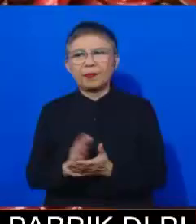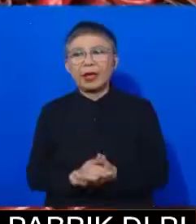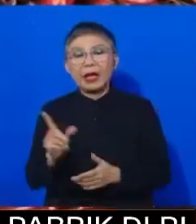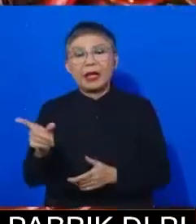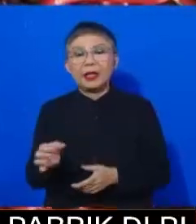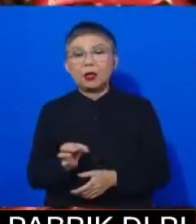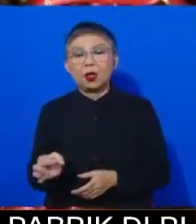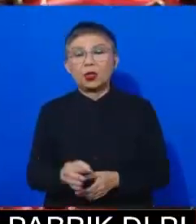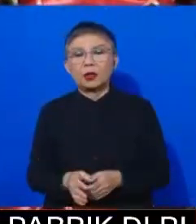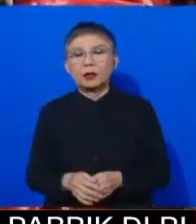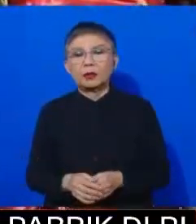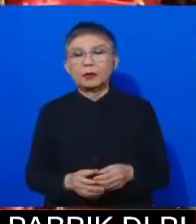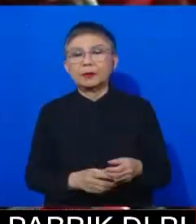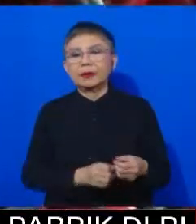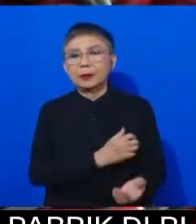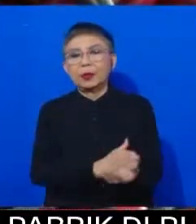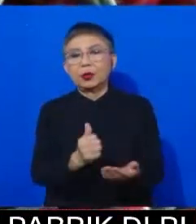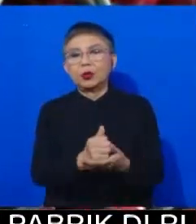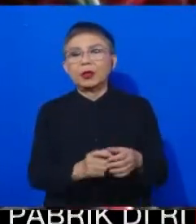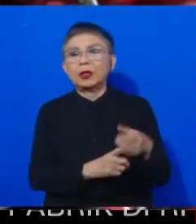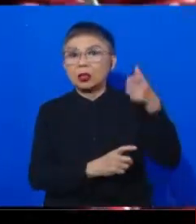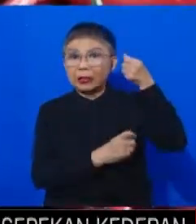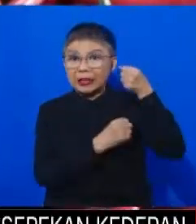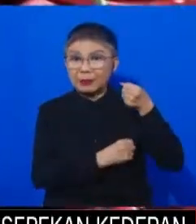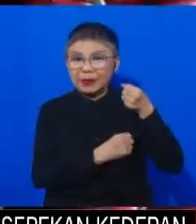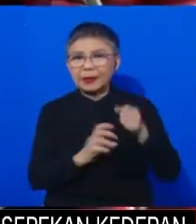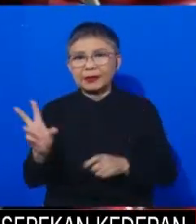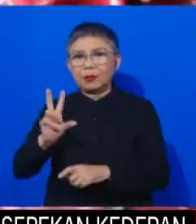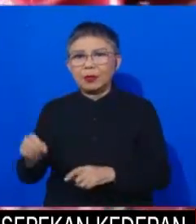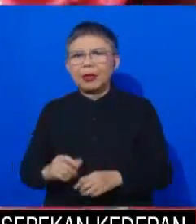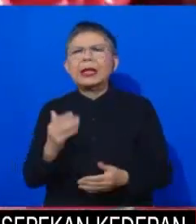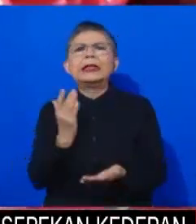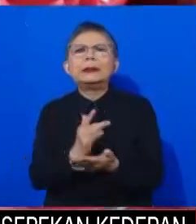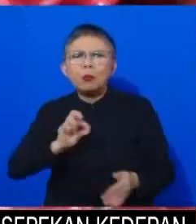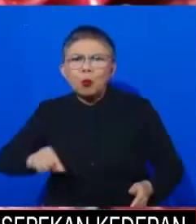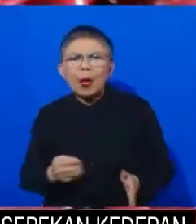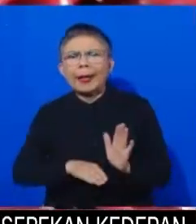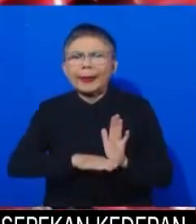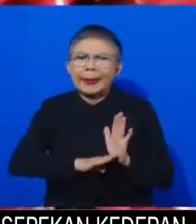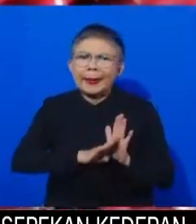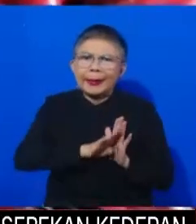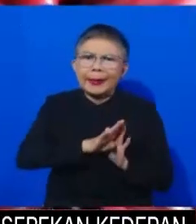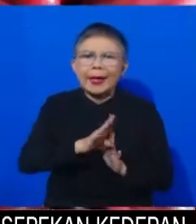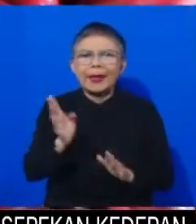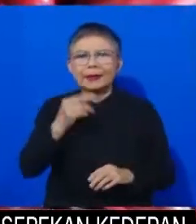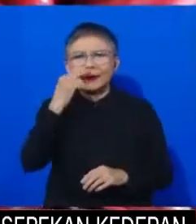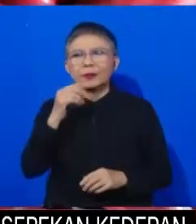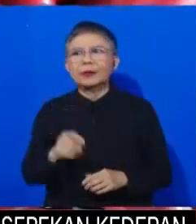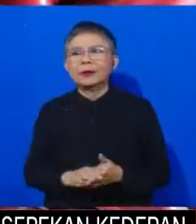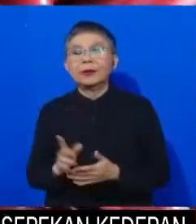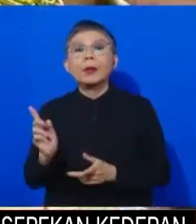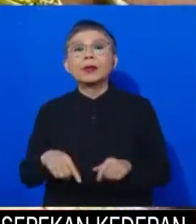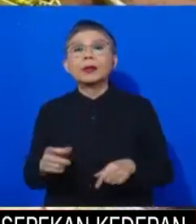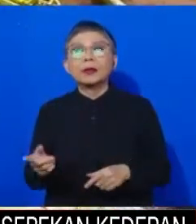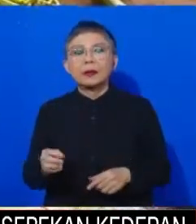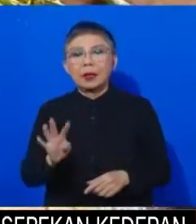Sementara itu, kebutuhan pangan di pasar Induk Cikurubu Kota Tasikmalaya, Jawa Barat kembali merangkak naik pada Senin. Kenaikan harga terjadi